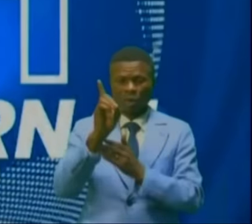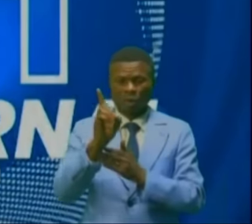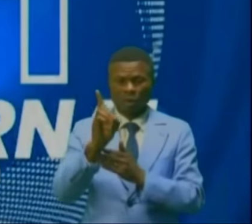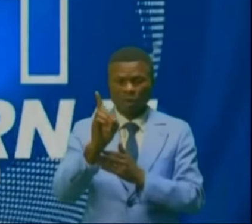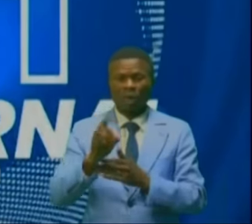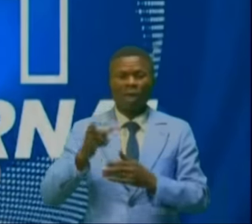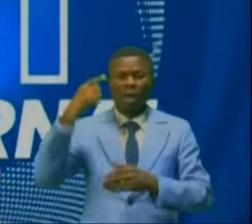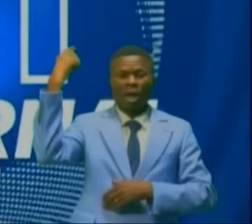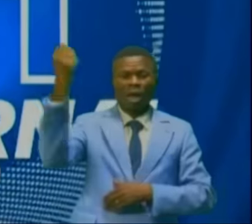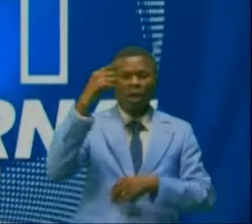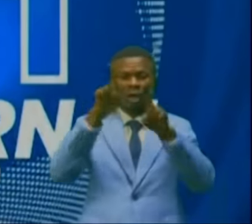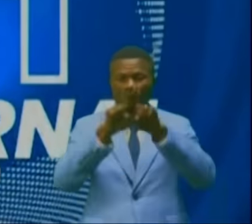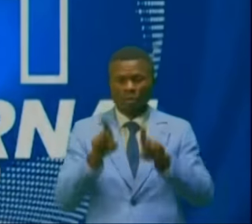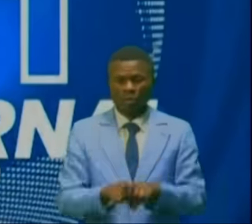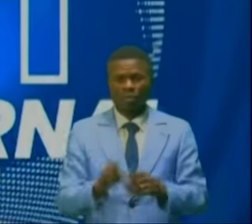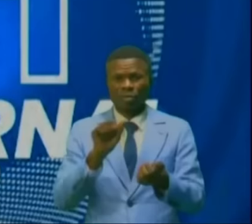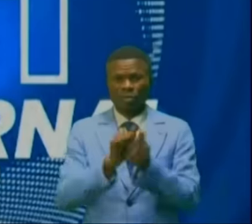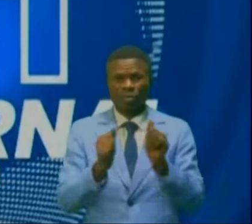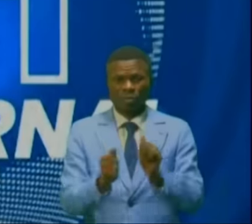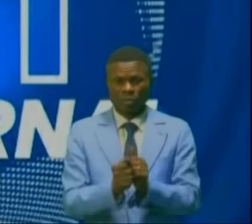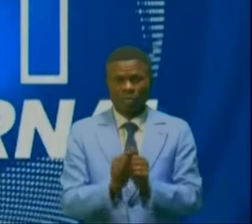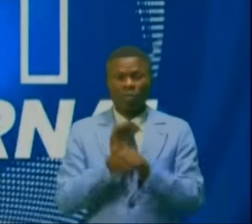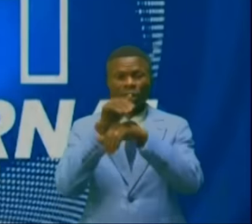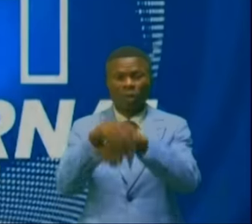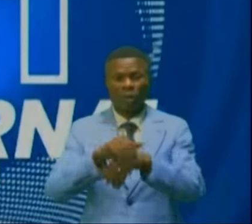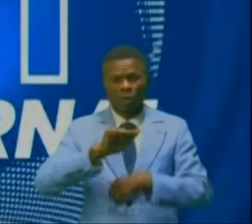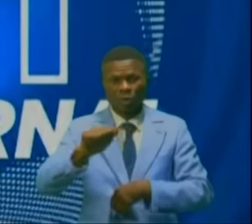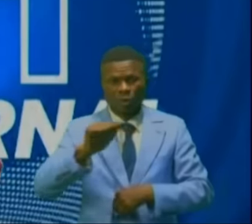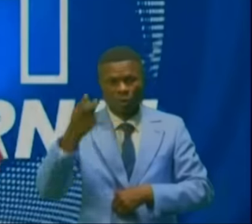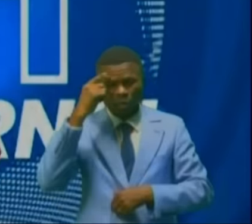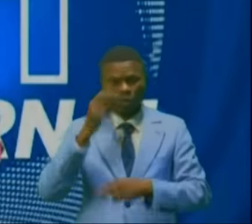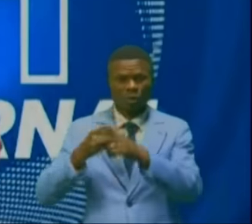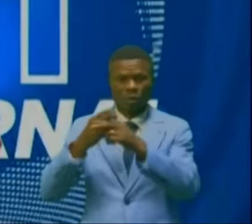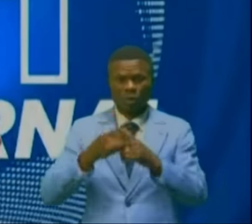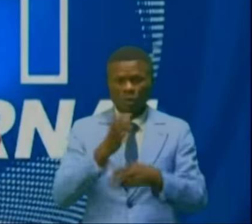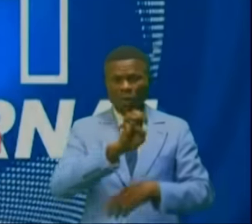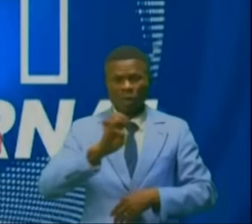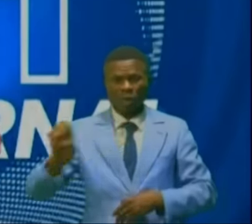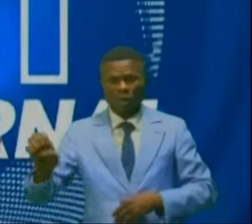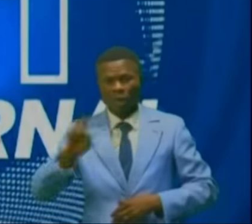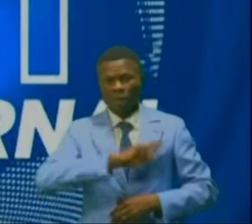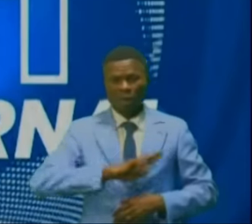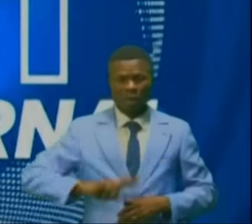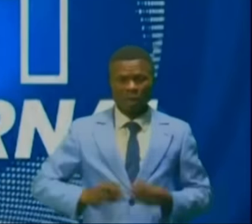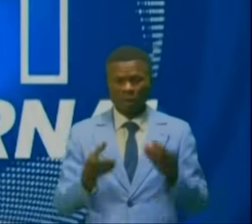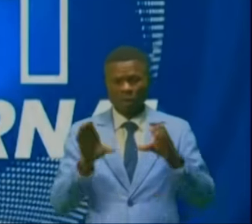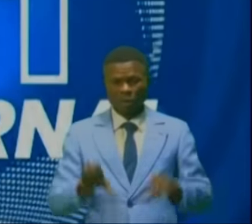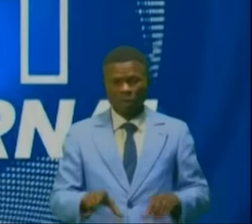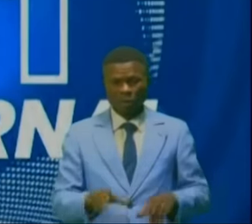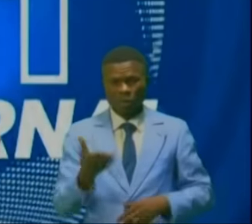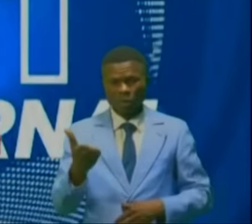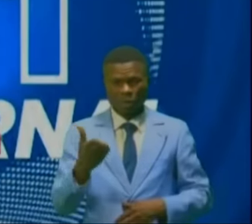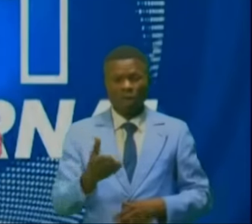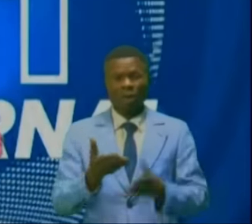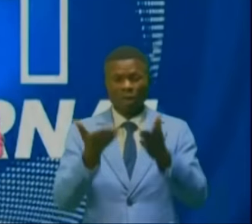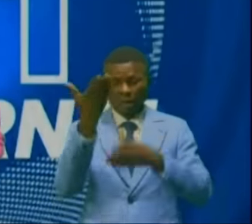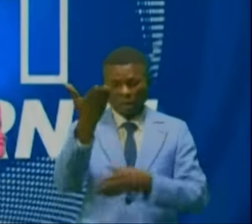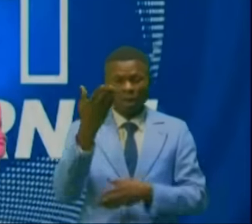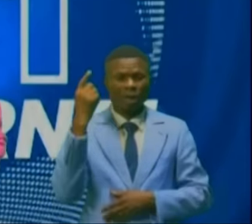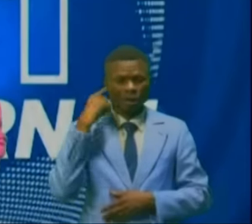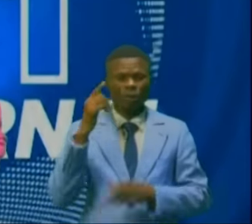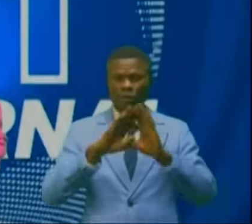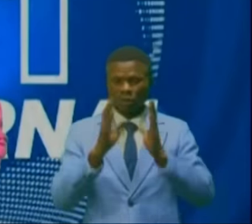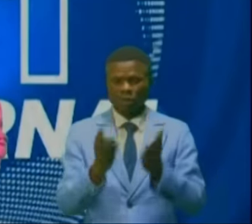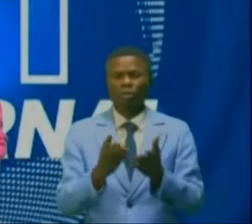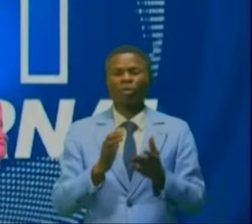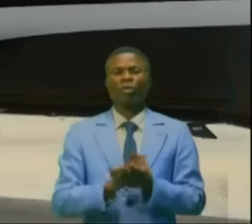scène régionale et internationale ainsi que leur implication pour la sécurité et la stabilité du continent africain. Nicole Sessep pour ce commentaire.